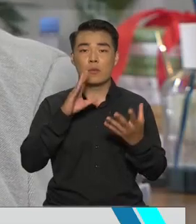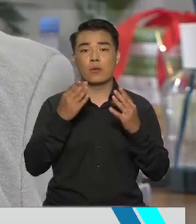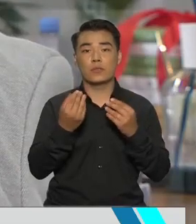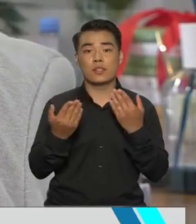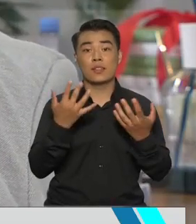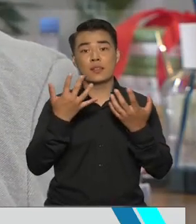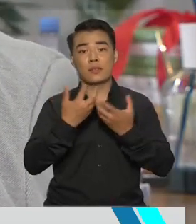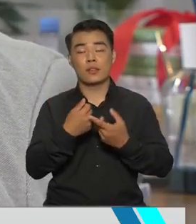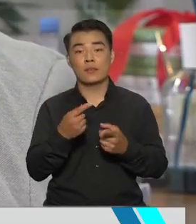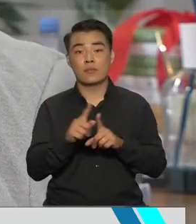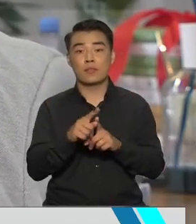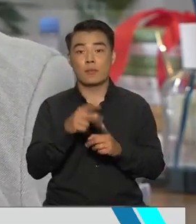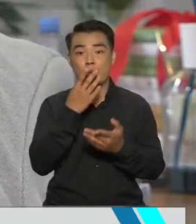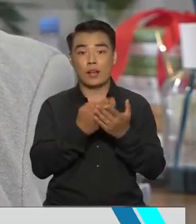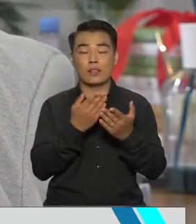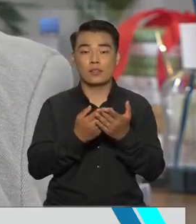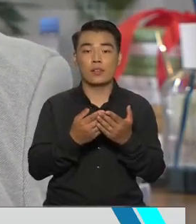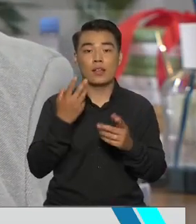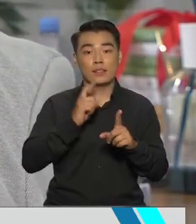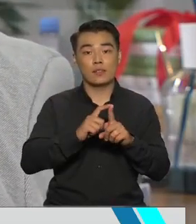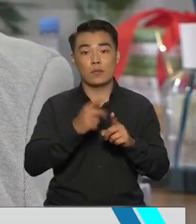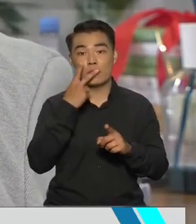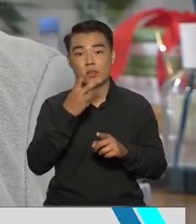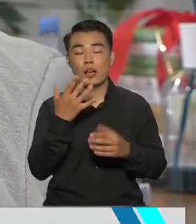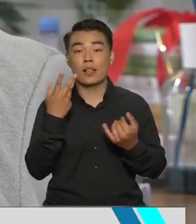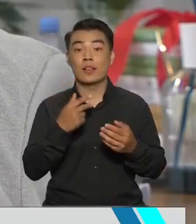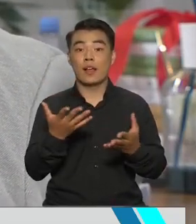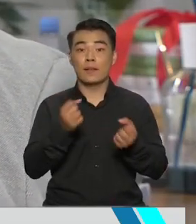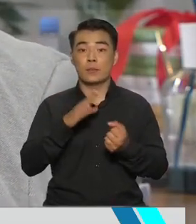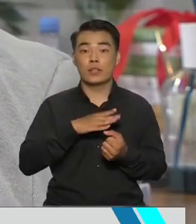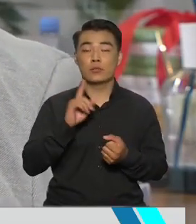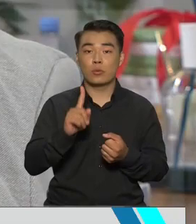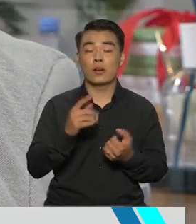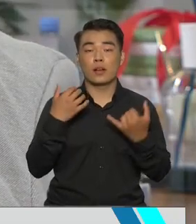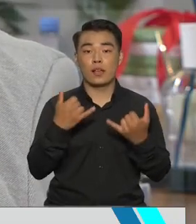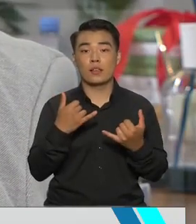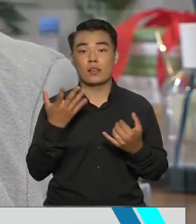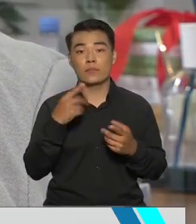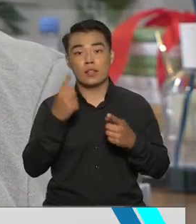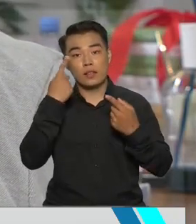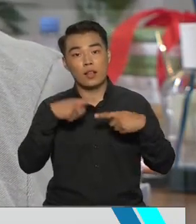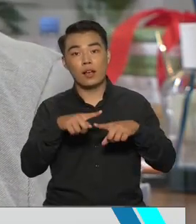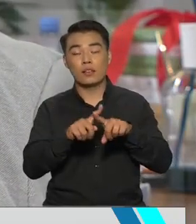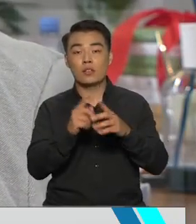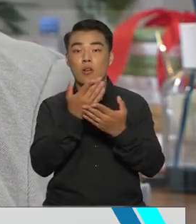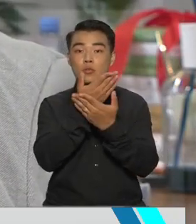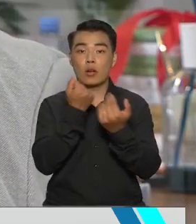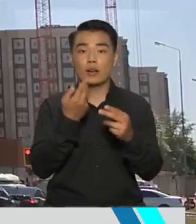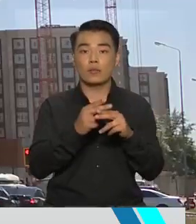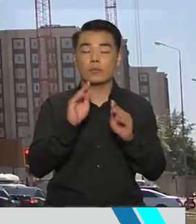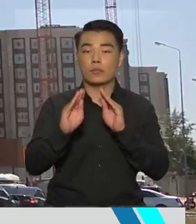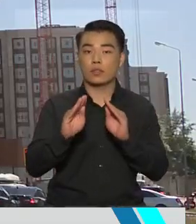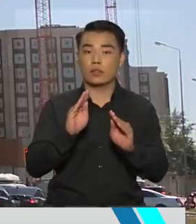в результате покажут эту цифру, скажут, вот мы достигли, но на данный момент инфраструктура не позволяет этого